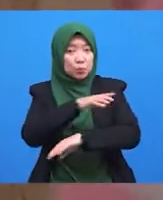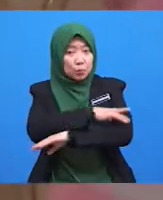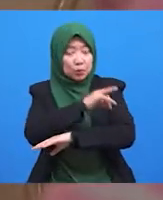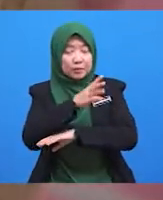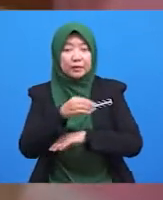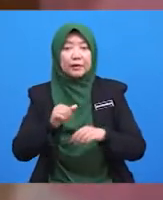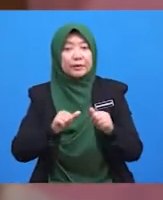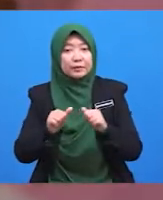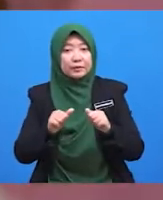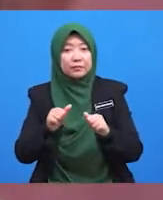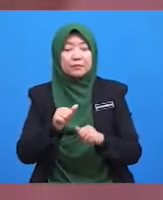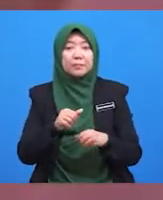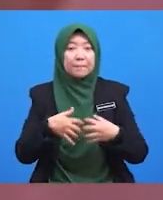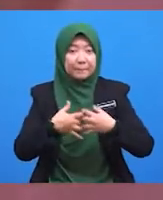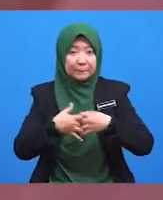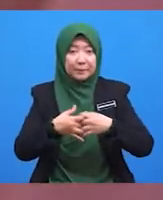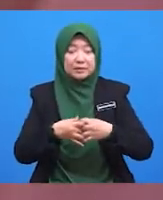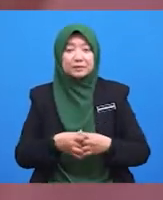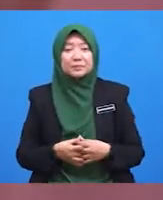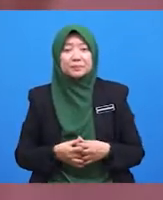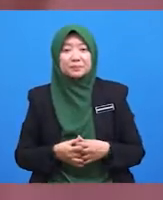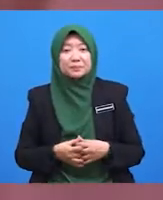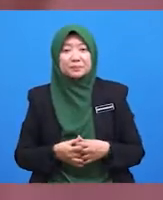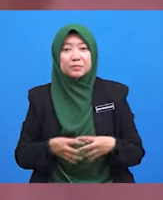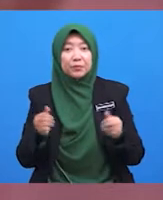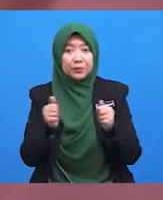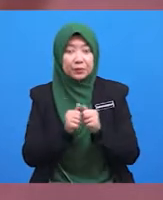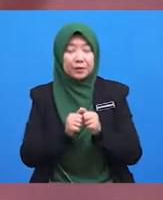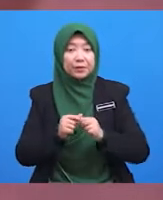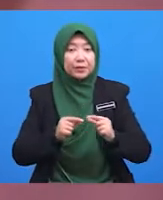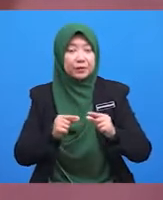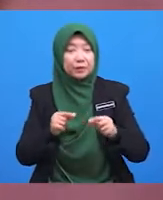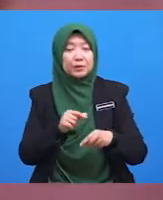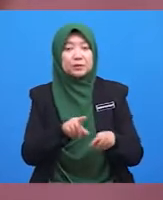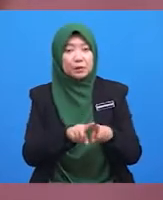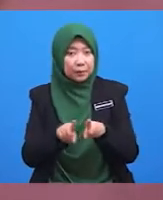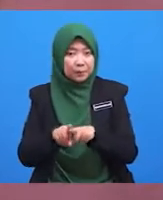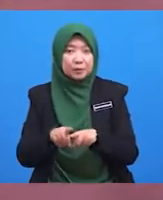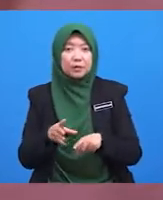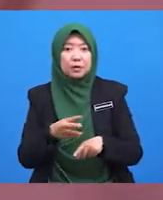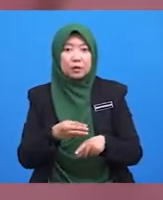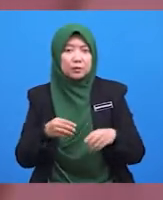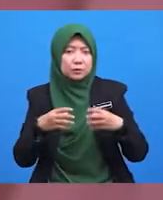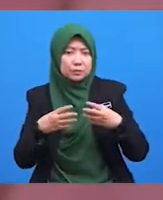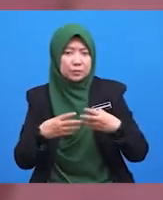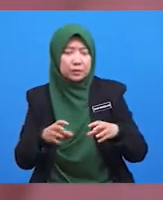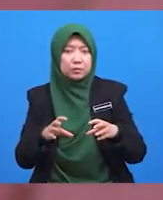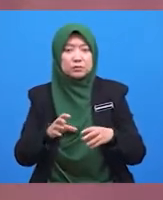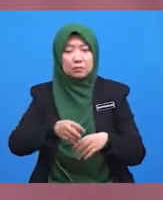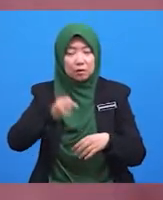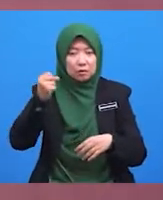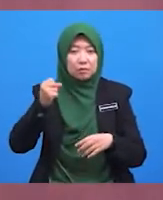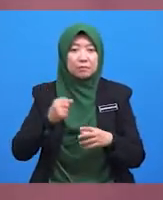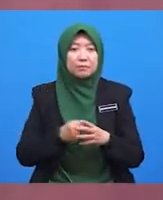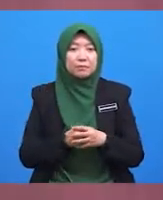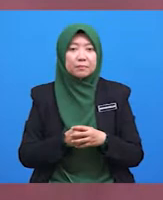dan aktifkan mesin vakum. Dengan gerakan sekata dan cepat, tarikan ventus